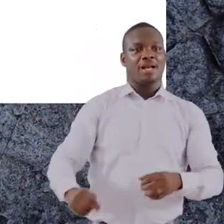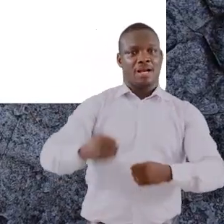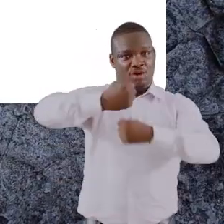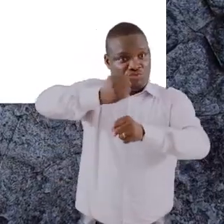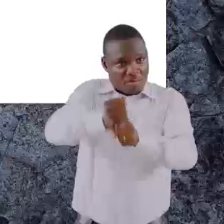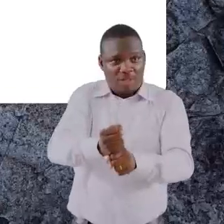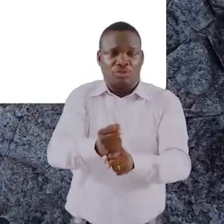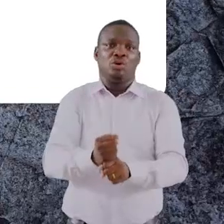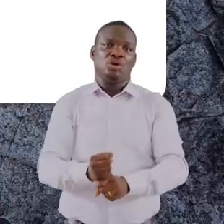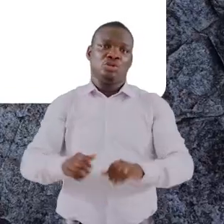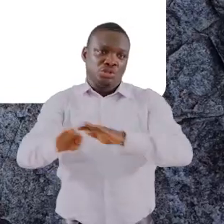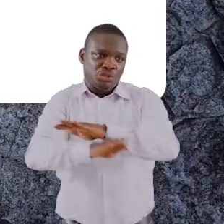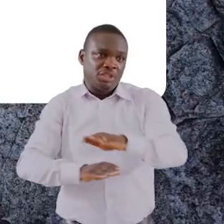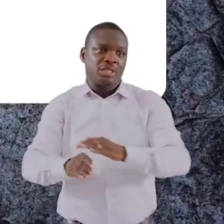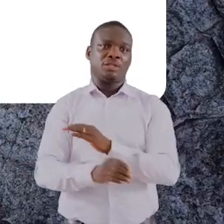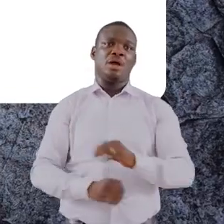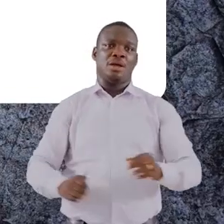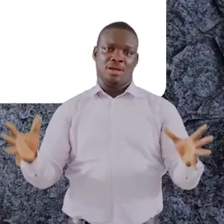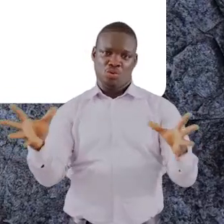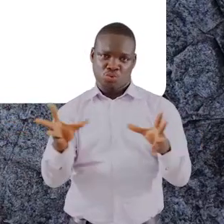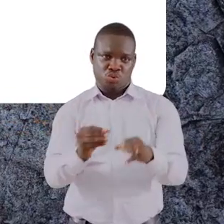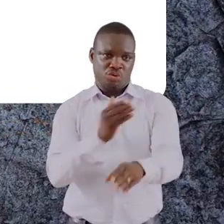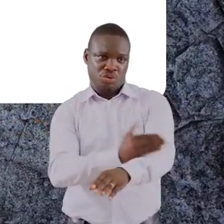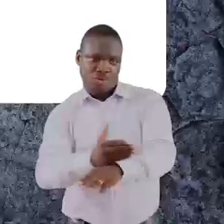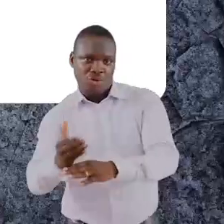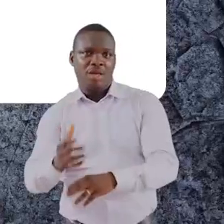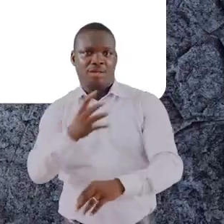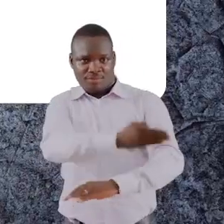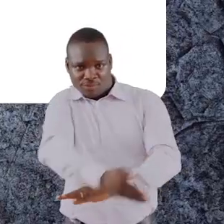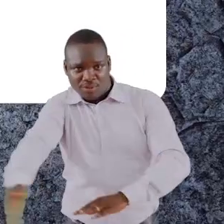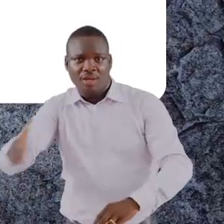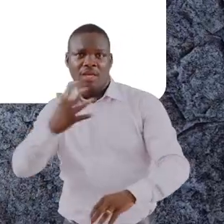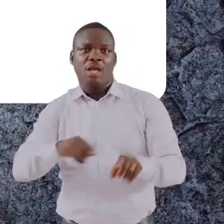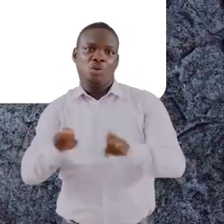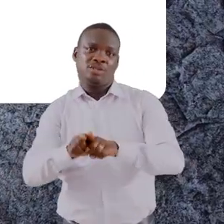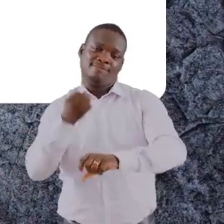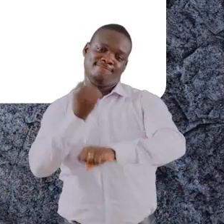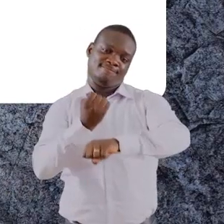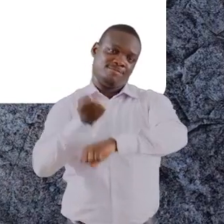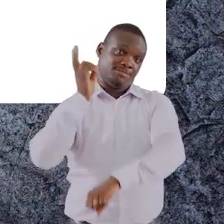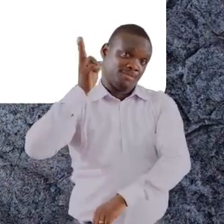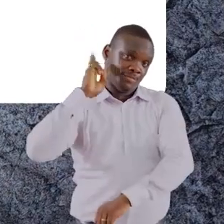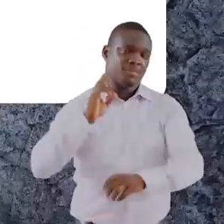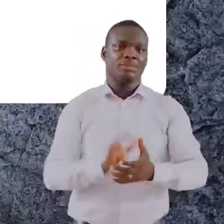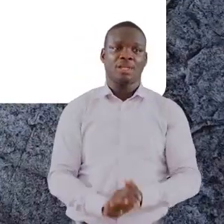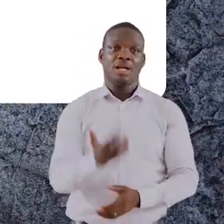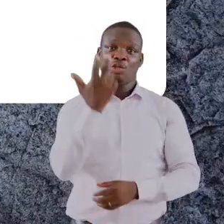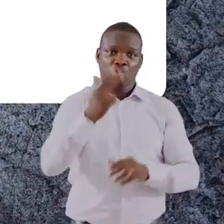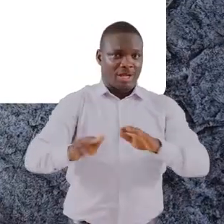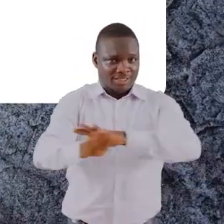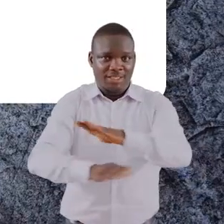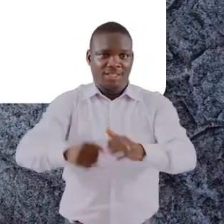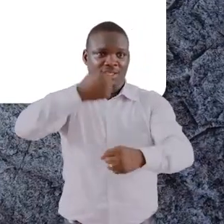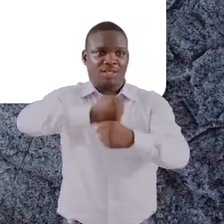d'altération, du gîte alluvionnaire et du paléoplacère. Ces trois gîtes se